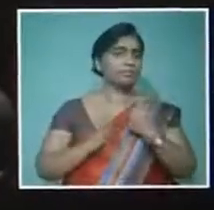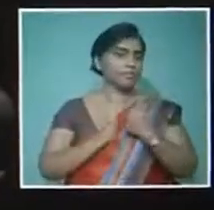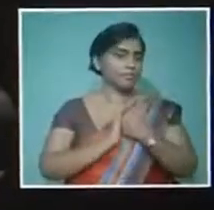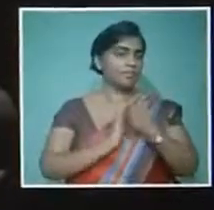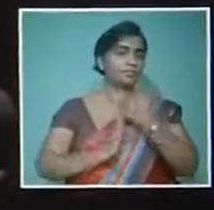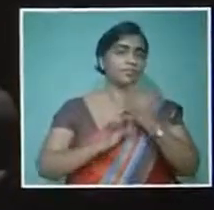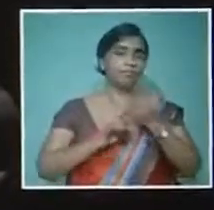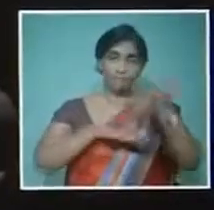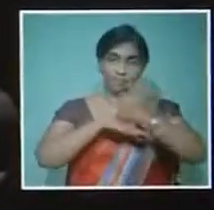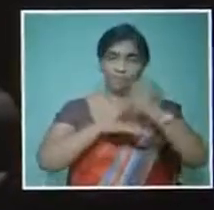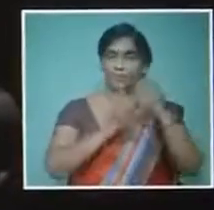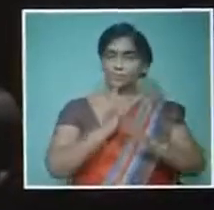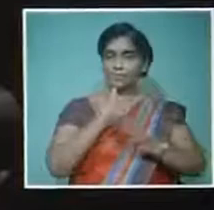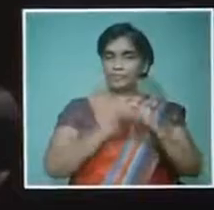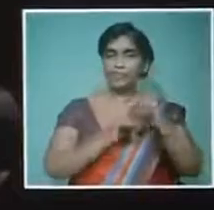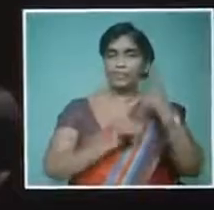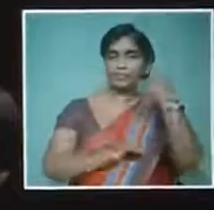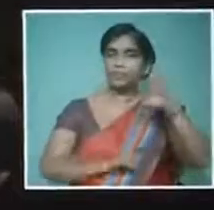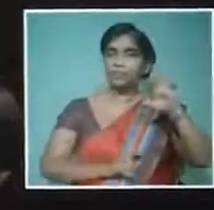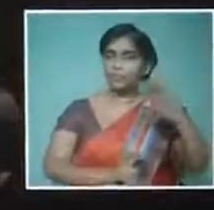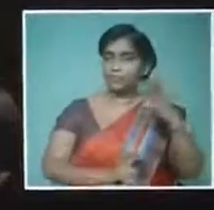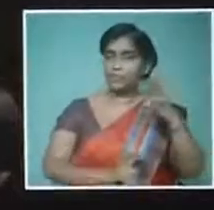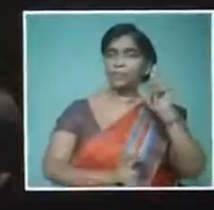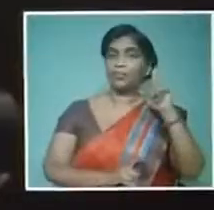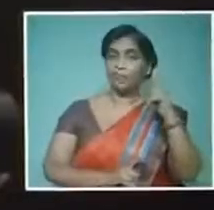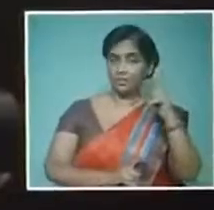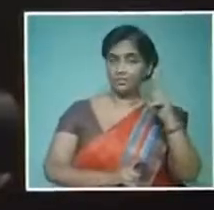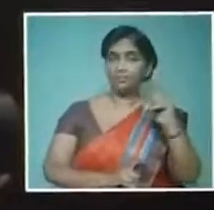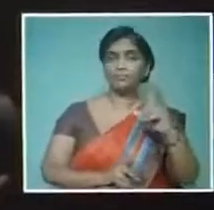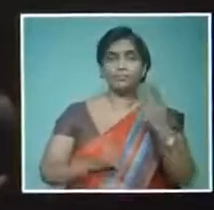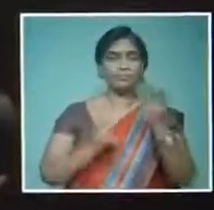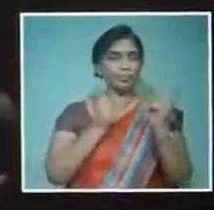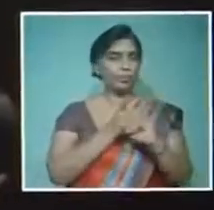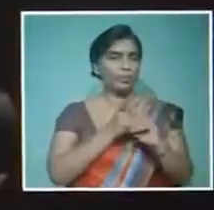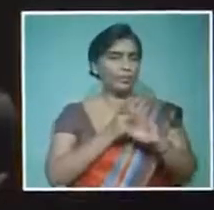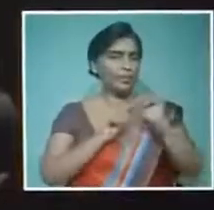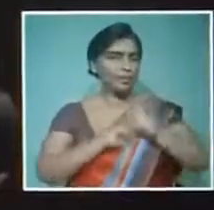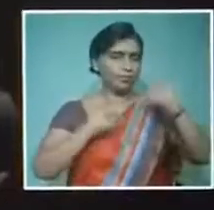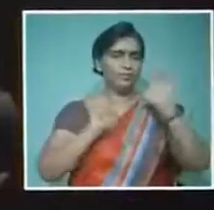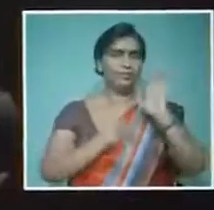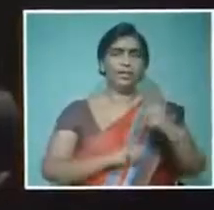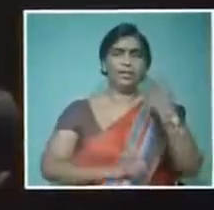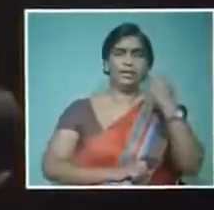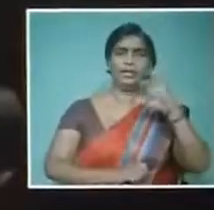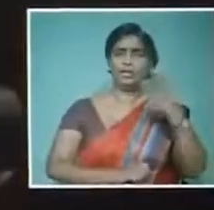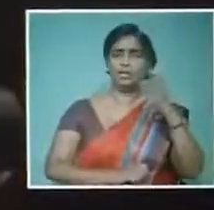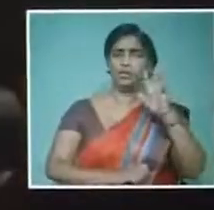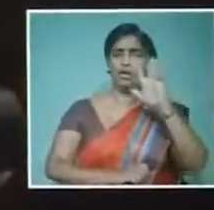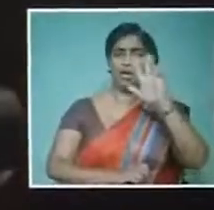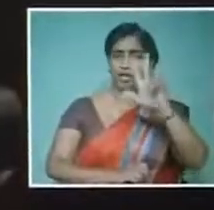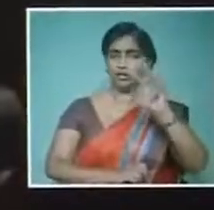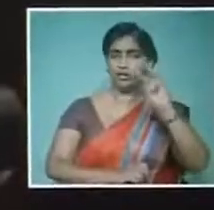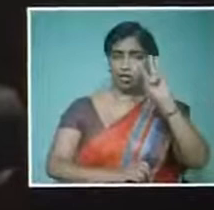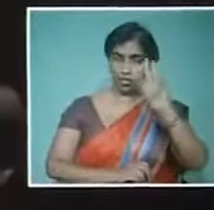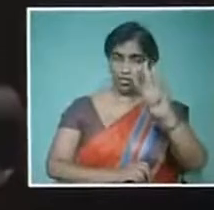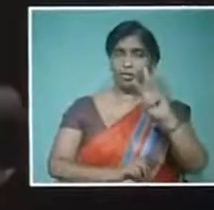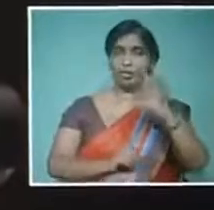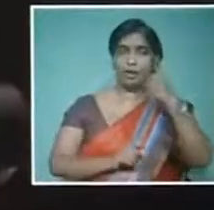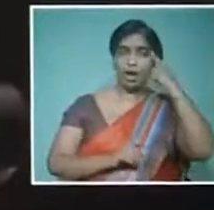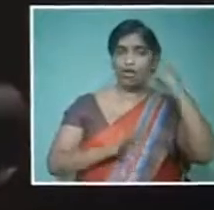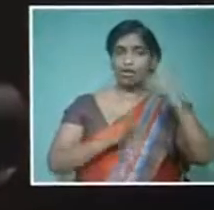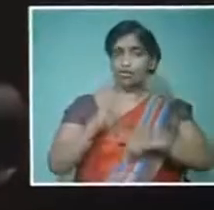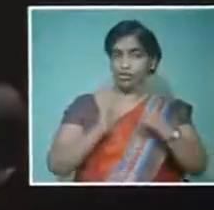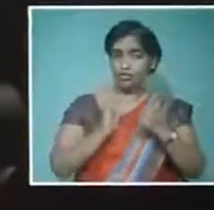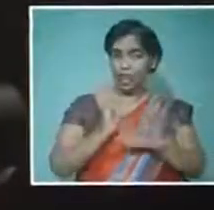வன்செயல் 83 வன்செயல் 89 வயசு வன்செயல் யுத்தம் அனைத்து பிரச்சனை முகம் கொடுத்த மலையக மக்கள்